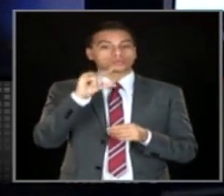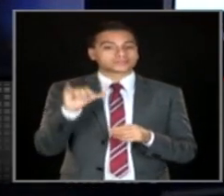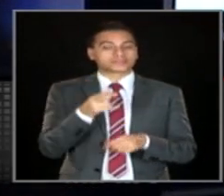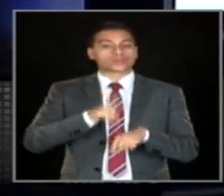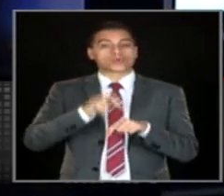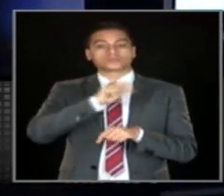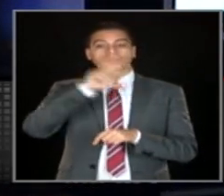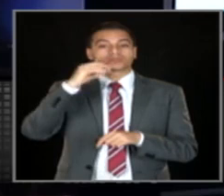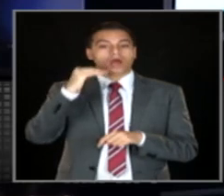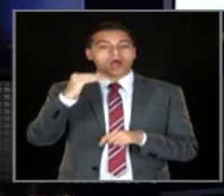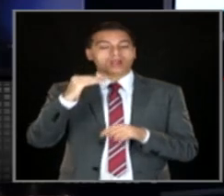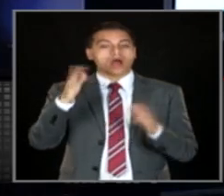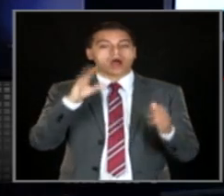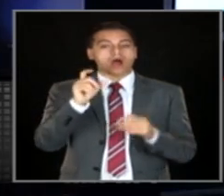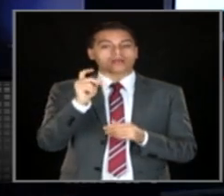نظمي.